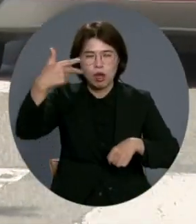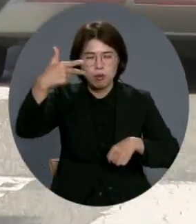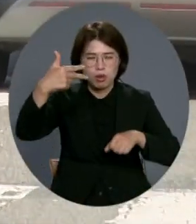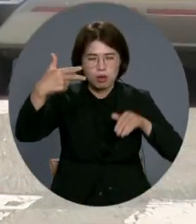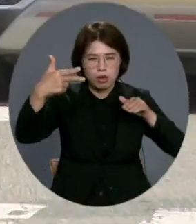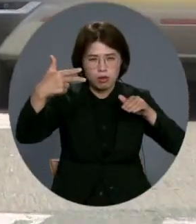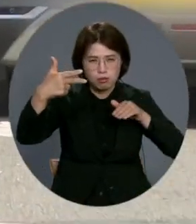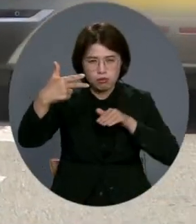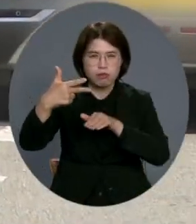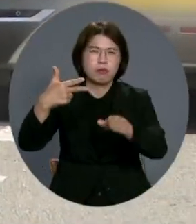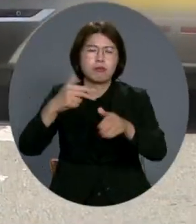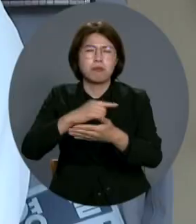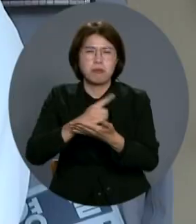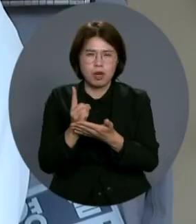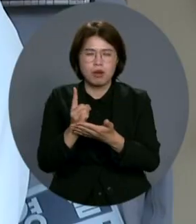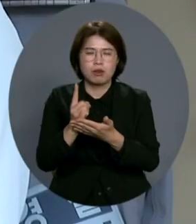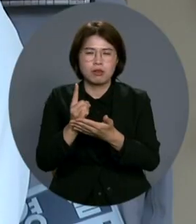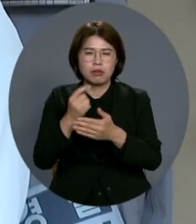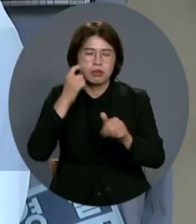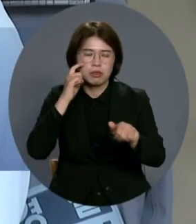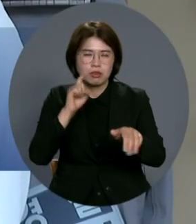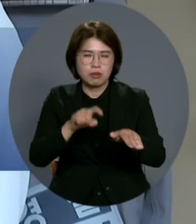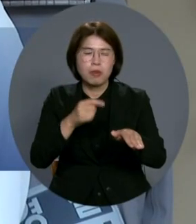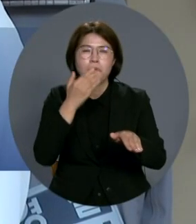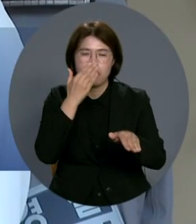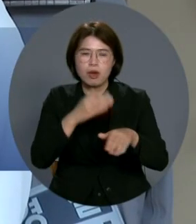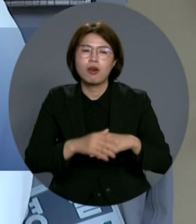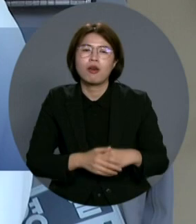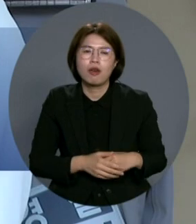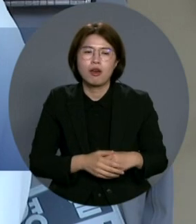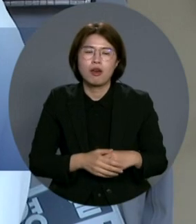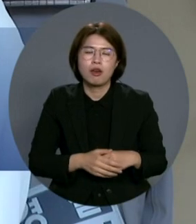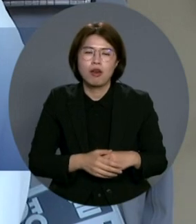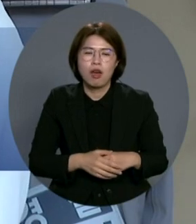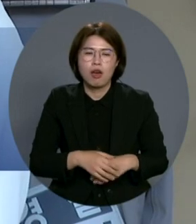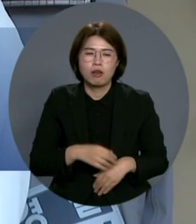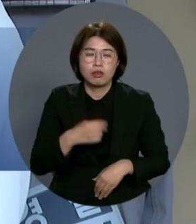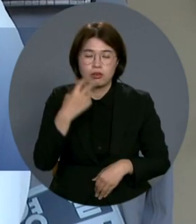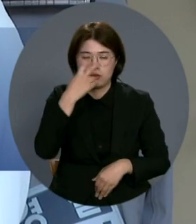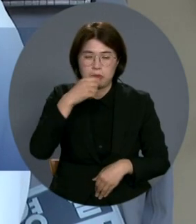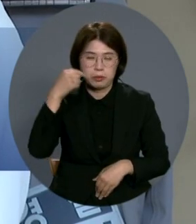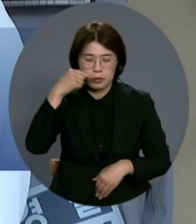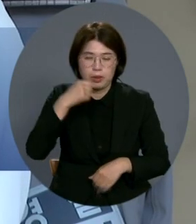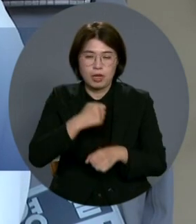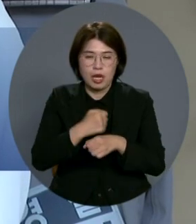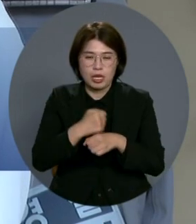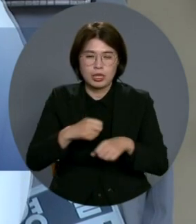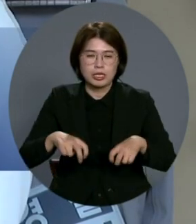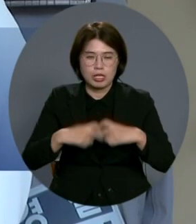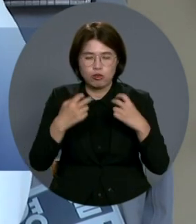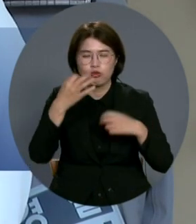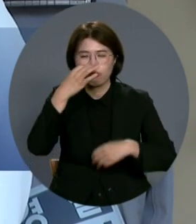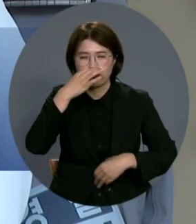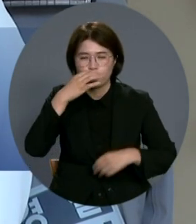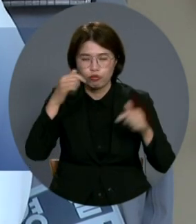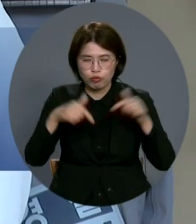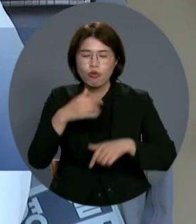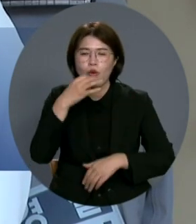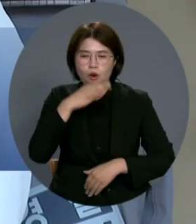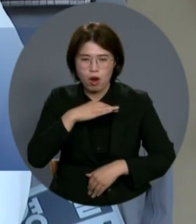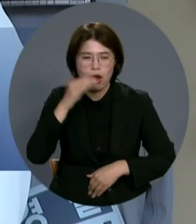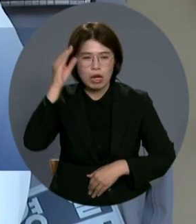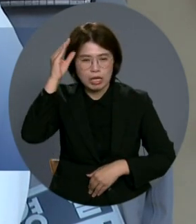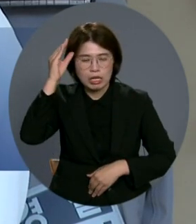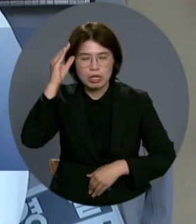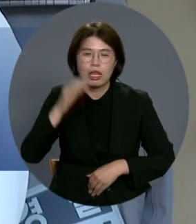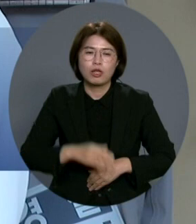차량도 적발 대상입니다. 단속 사각지를 최소화해서 이 교통사고 감소 효과가 있을 것으로 기대가 됩니다. 이 단속 장비를 회피하기